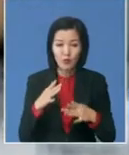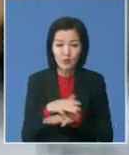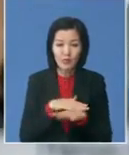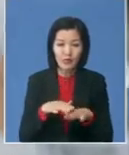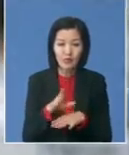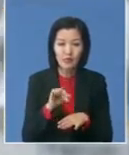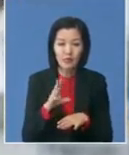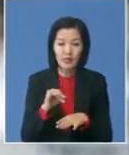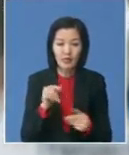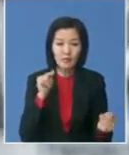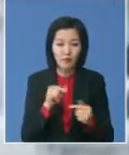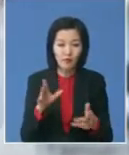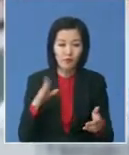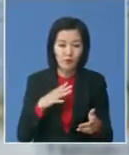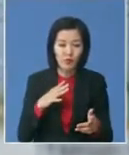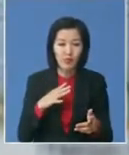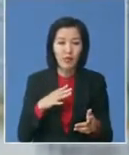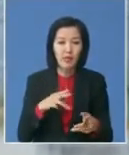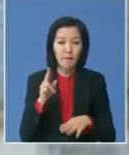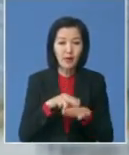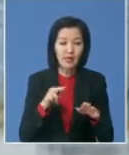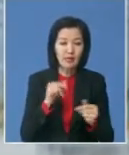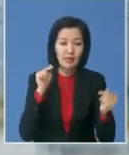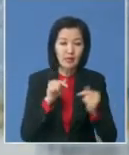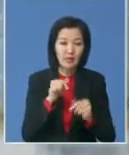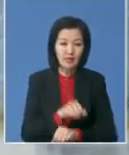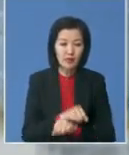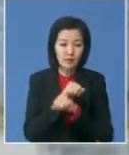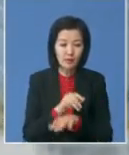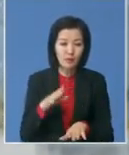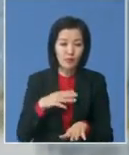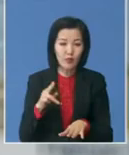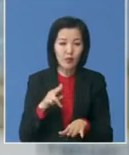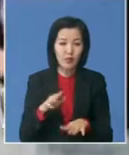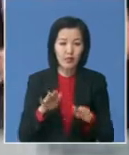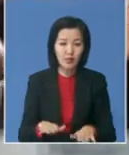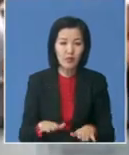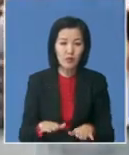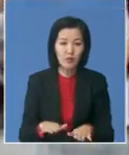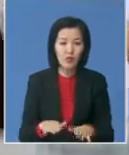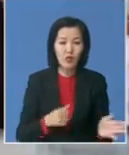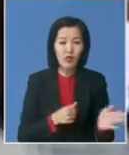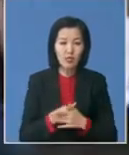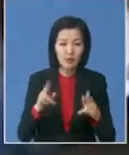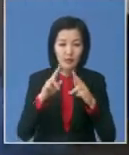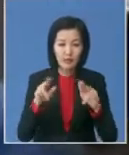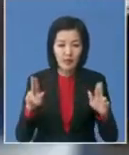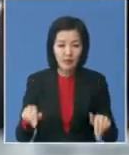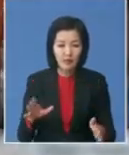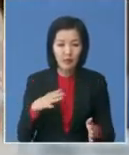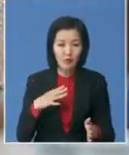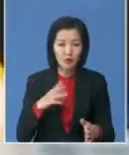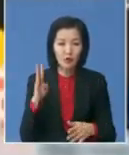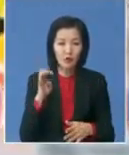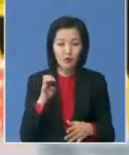аралдан кетуге қарсылық танытқан. Сөйтіп полицейлерге қарсы наразылық ұйымдастырды. Жергілікті жердегі бұл орын қазір жабық лагерь болып есептеледі. Бұл жерде